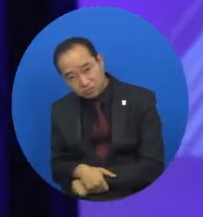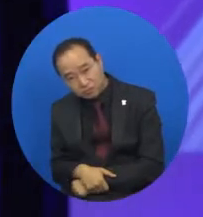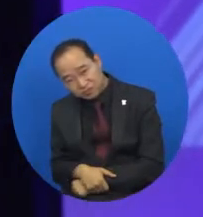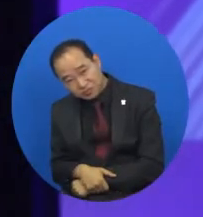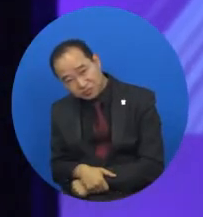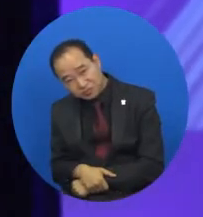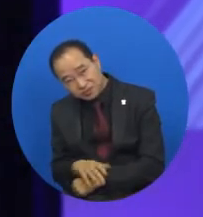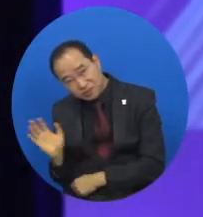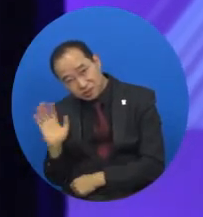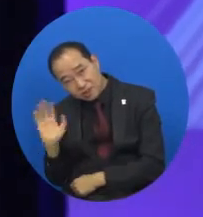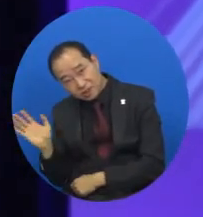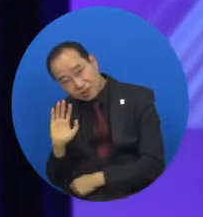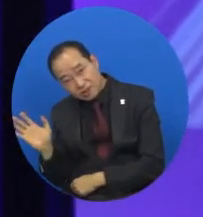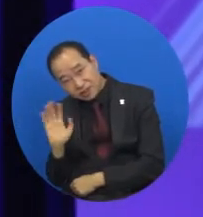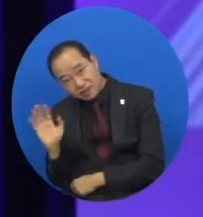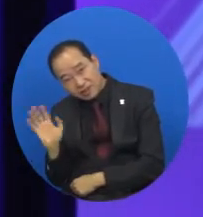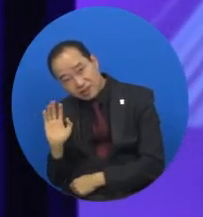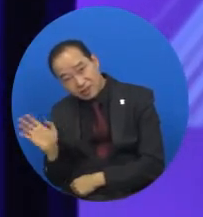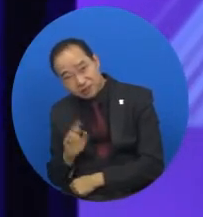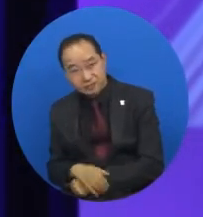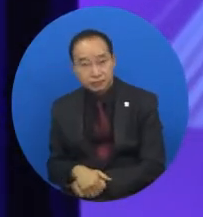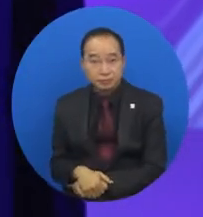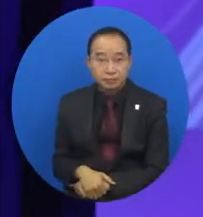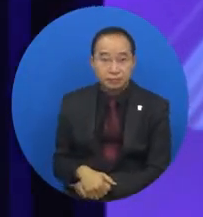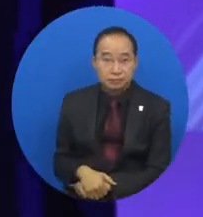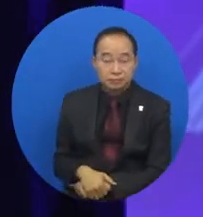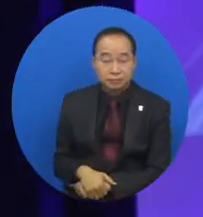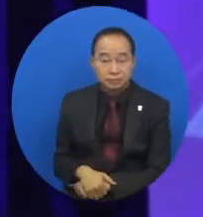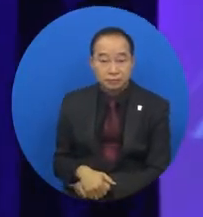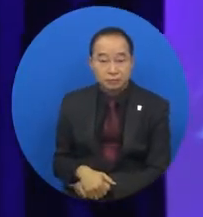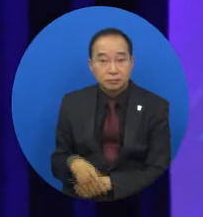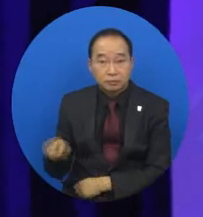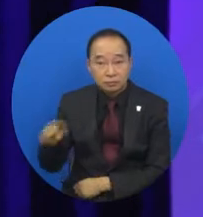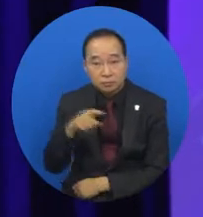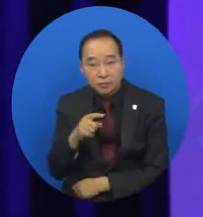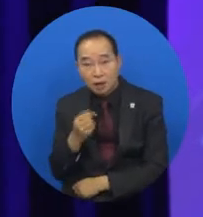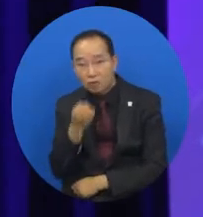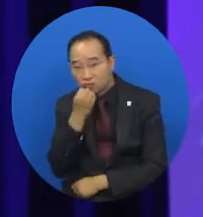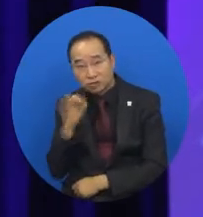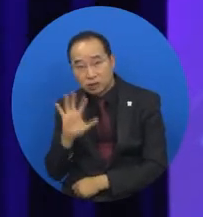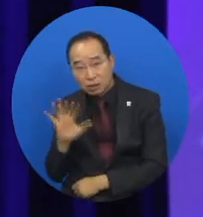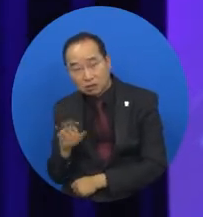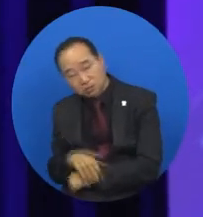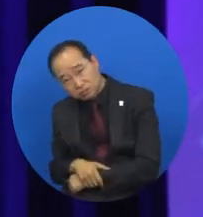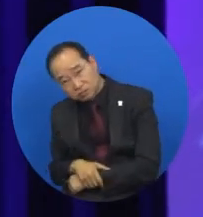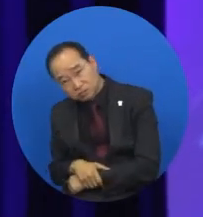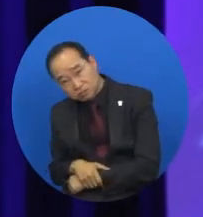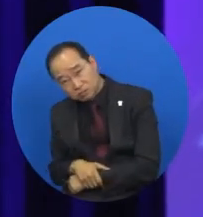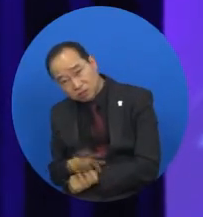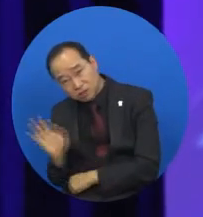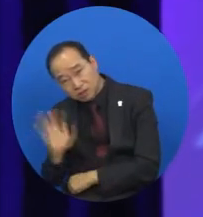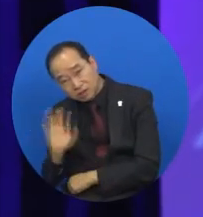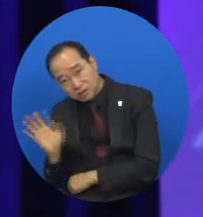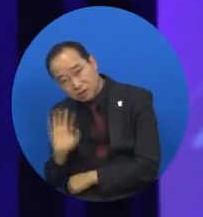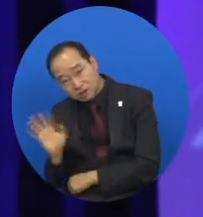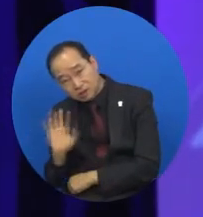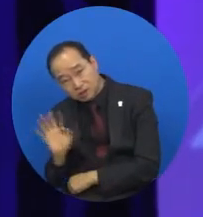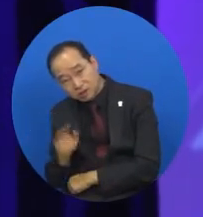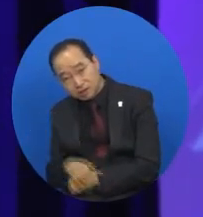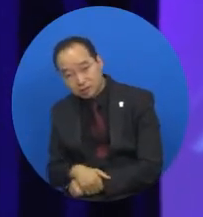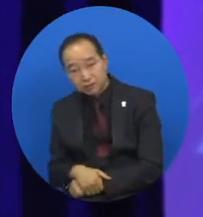이렇게 쳐다보고 안녕하세요. 인사를 나눴어요. 웃지도 않고요. 그리고